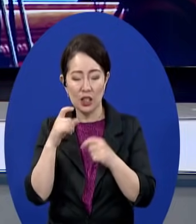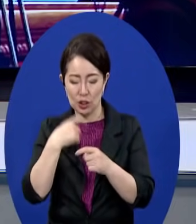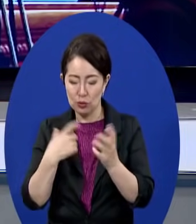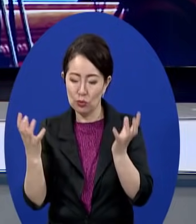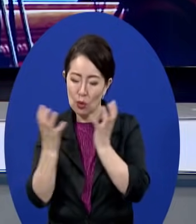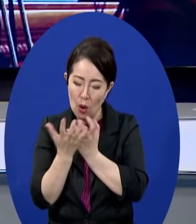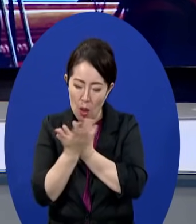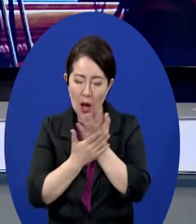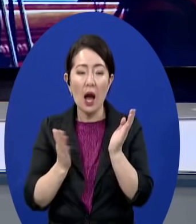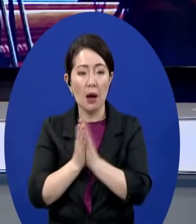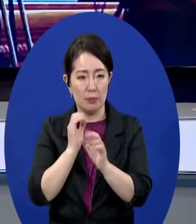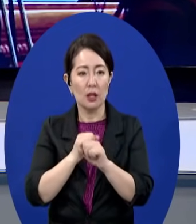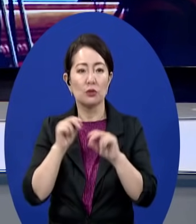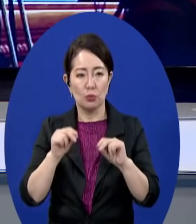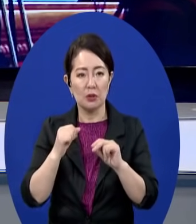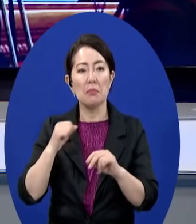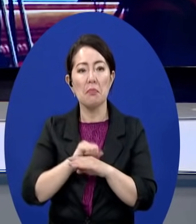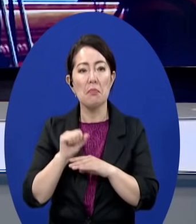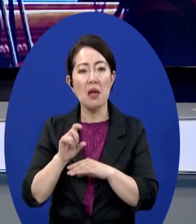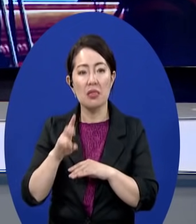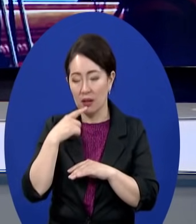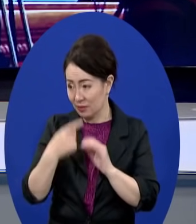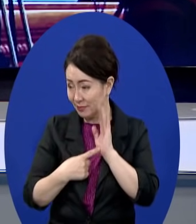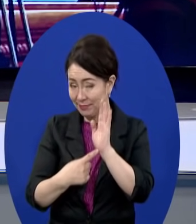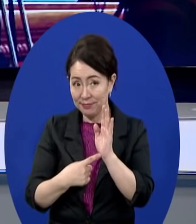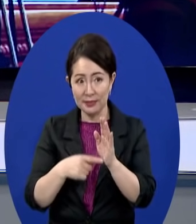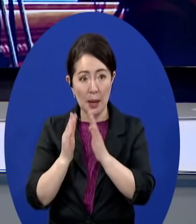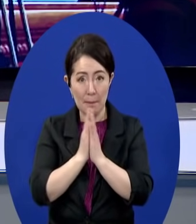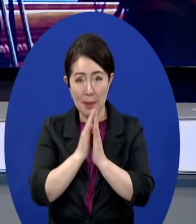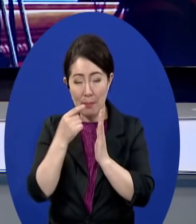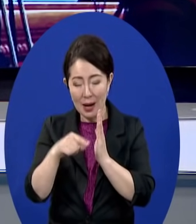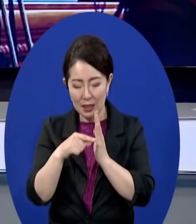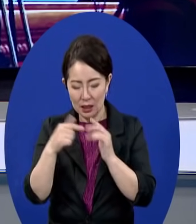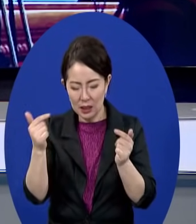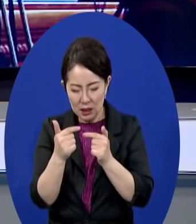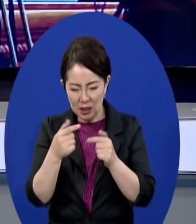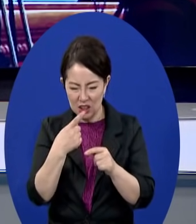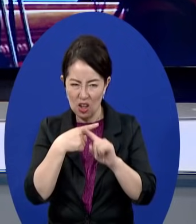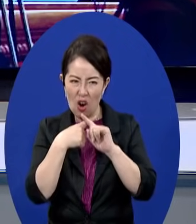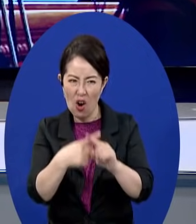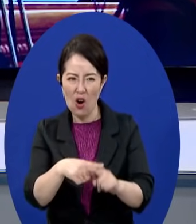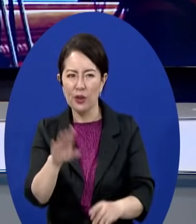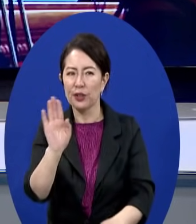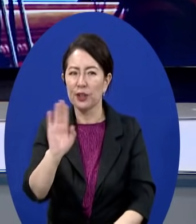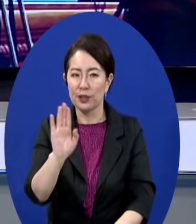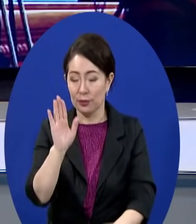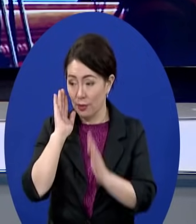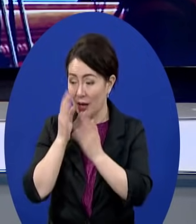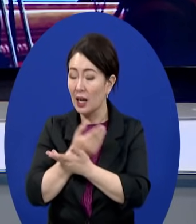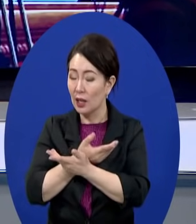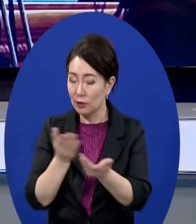ажиллахтаа бэлэн байгаагаа илэрхийлсэн байна. Мөн тэрээр Мьямарын эсрэг нэг талт хорог арга хэмжээ авахгүй байхыг анхааруулсан